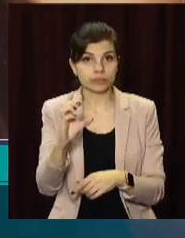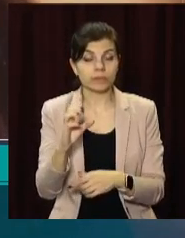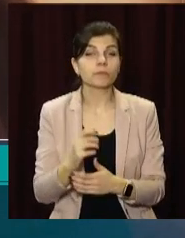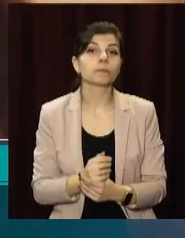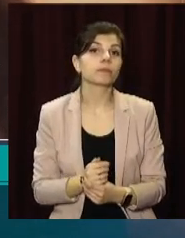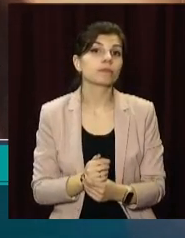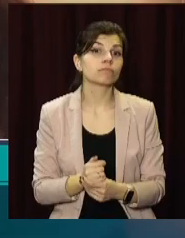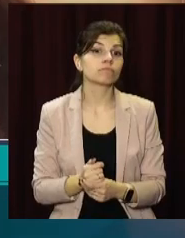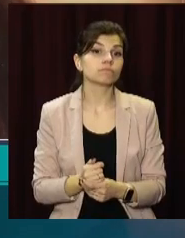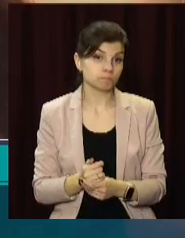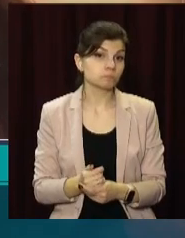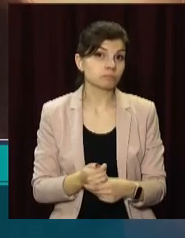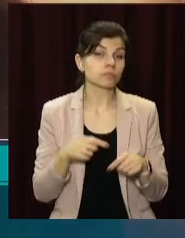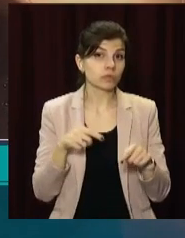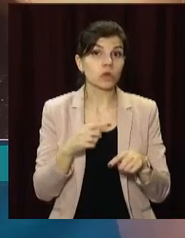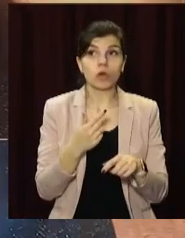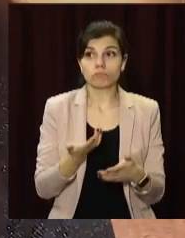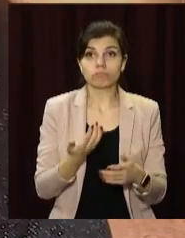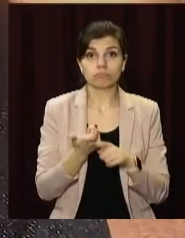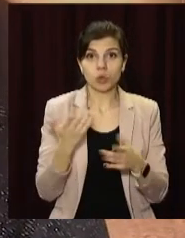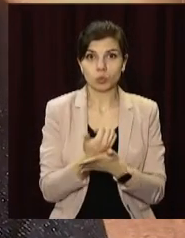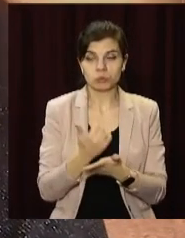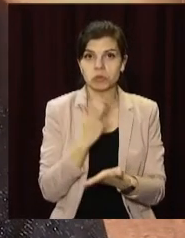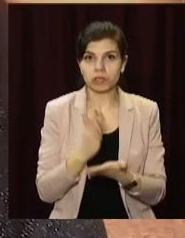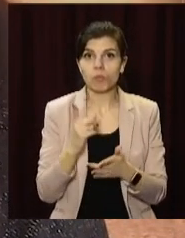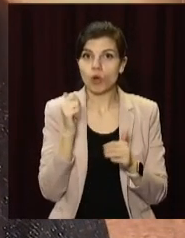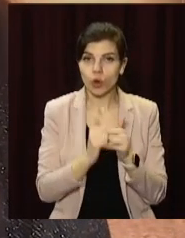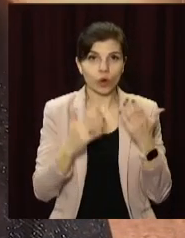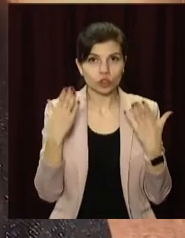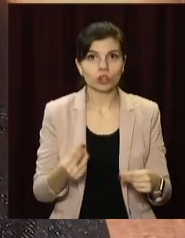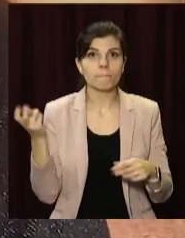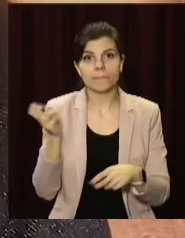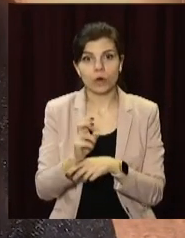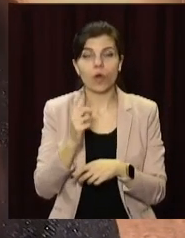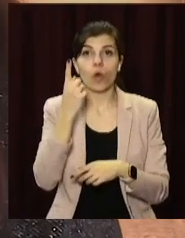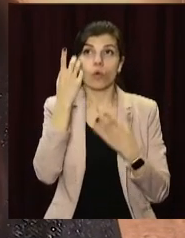І вони доволі мають успіх, тому що кожного дня приходить